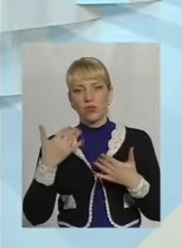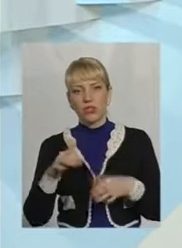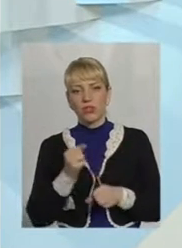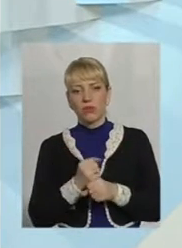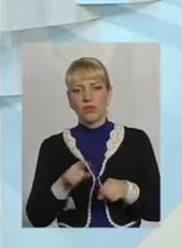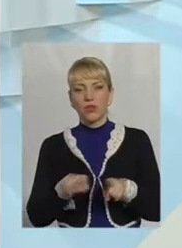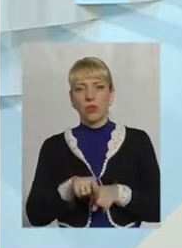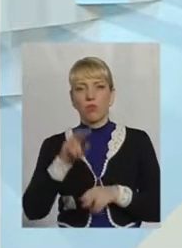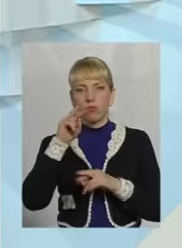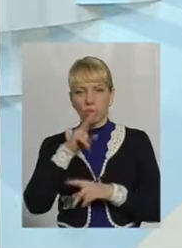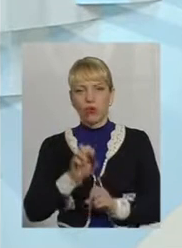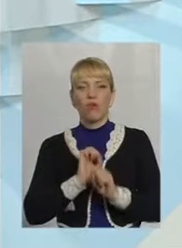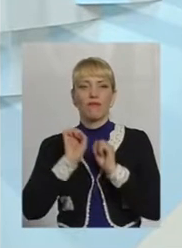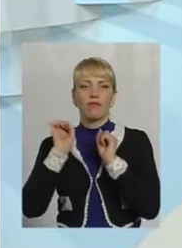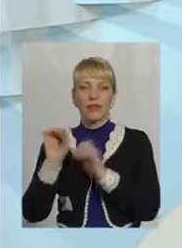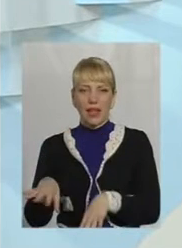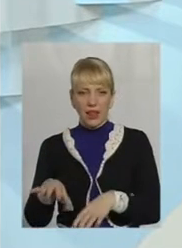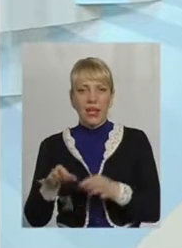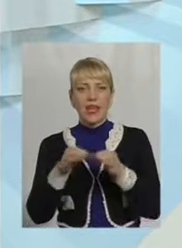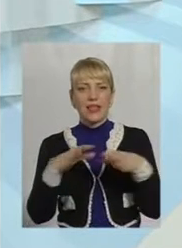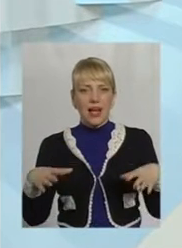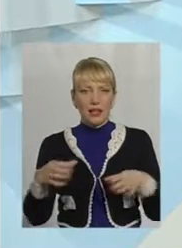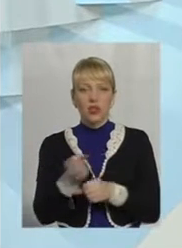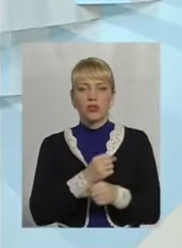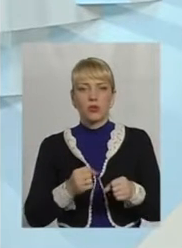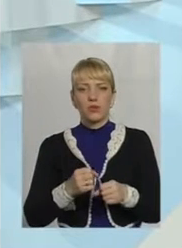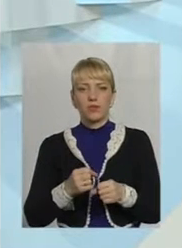таку помилку, віддали ядерну зброю. А нащо